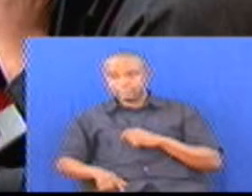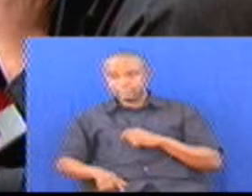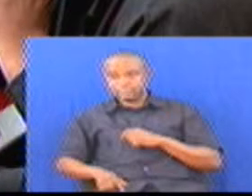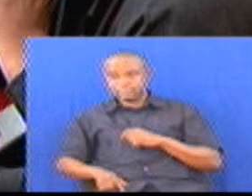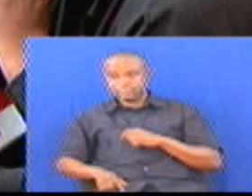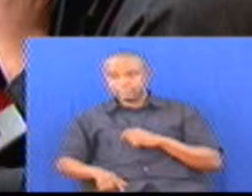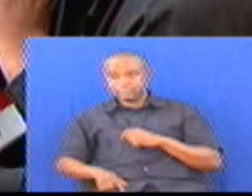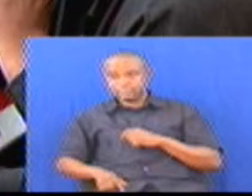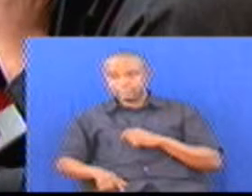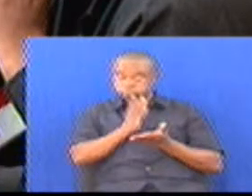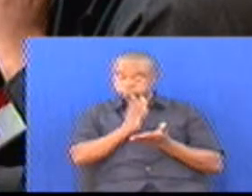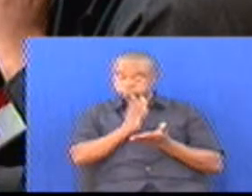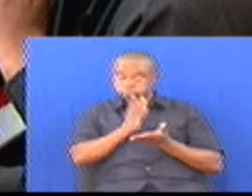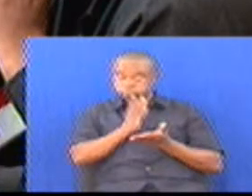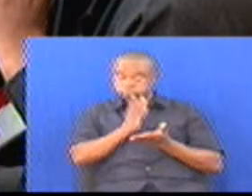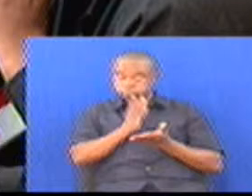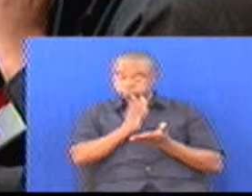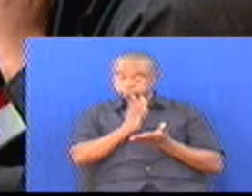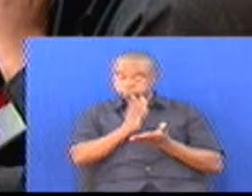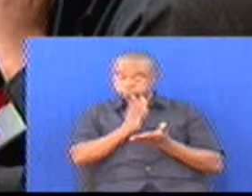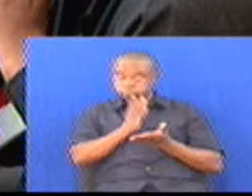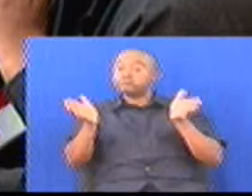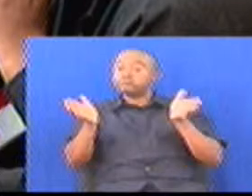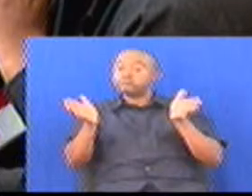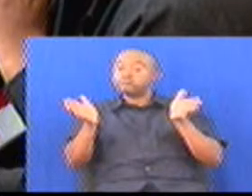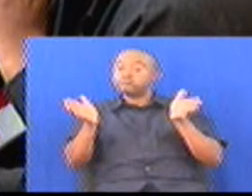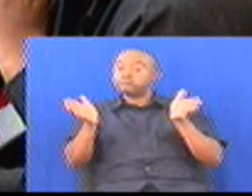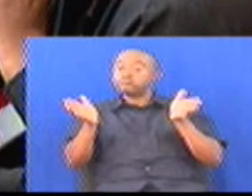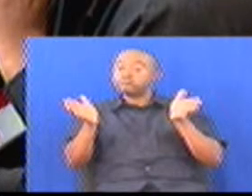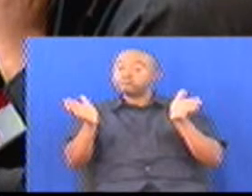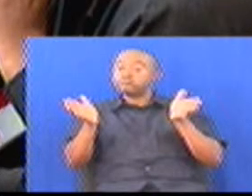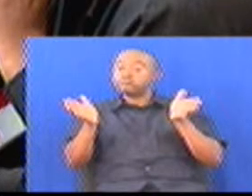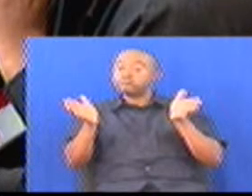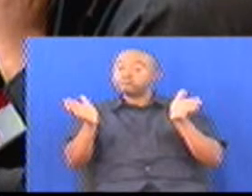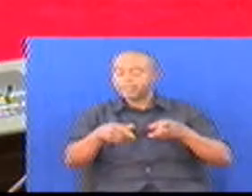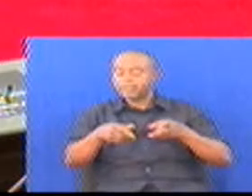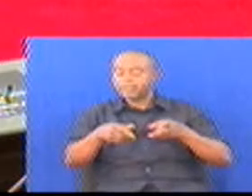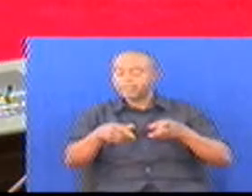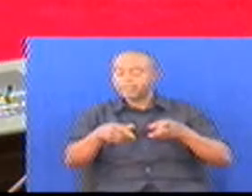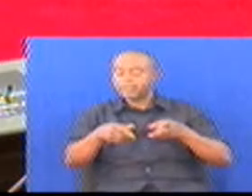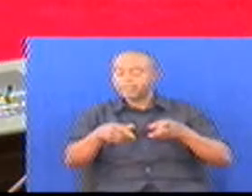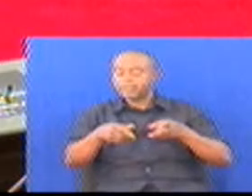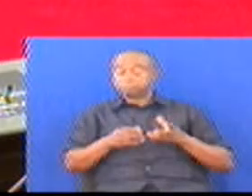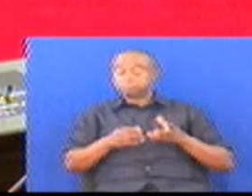Ukarabati huu umewezesha meli kubwa kuingia na kutoka katika bandari zetu kwa ajili